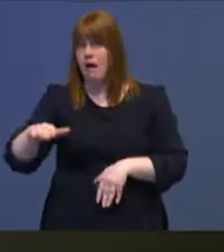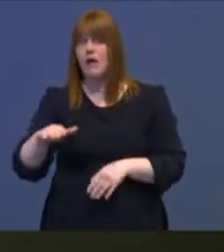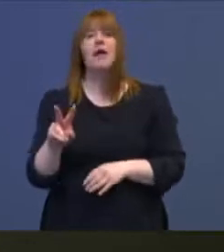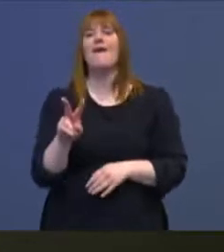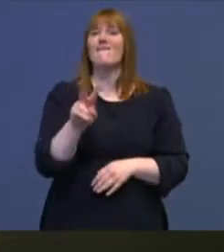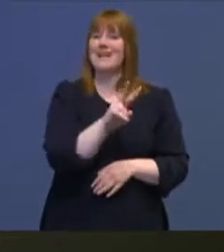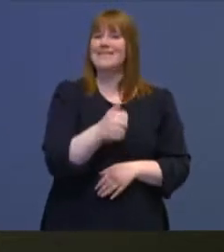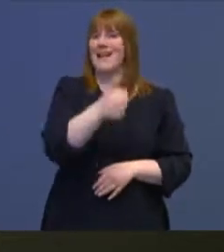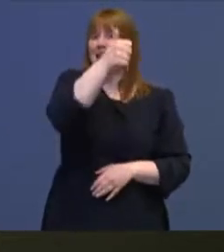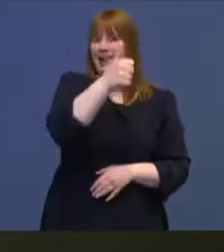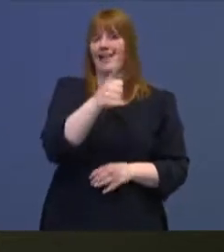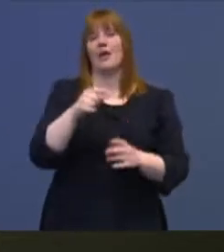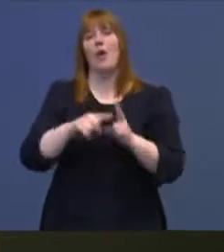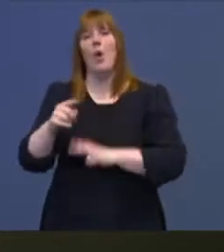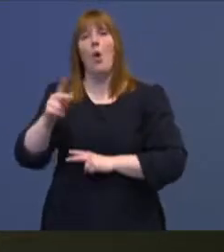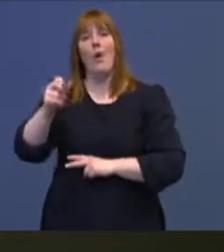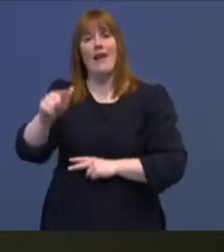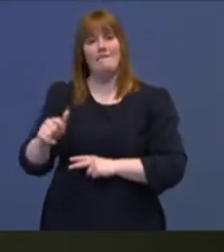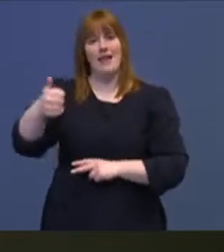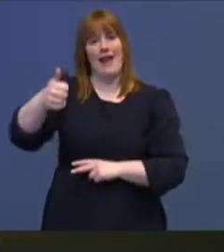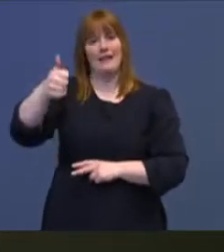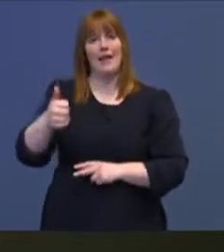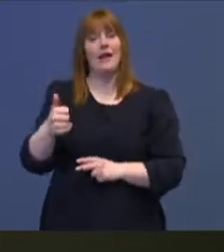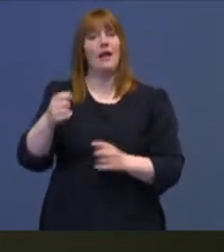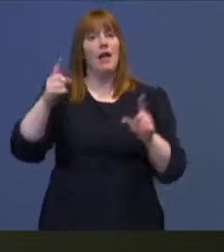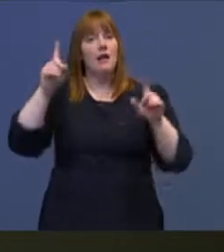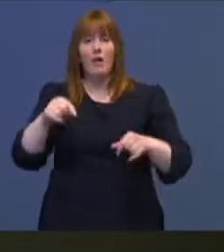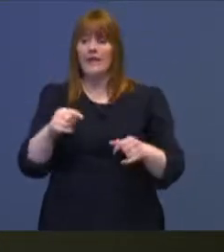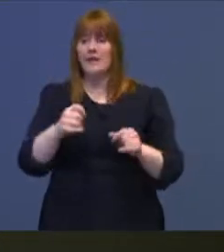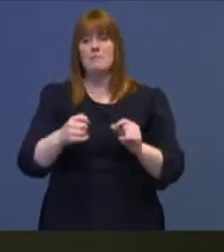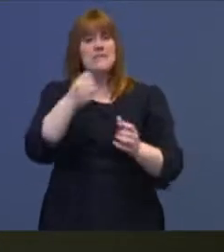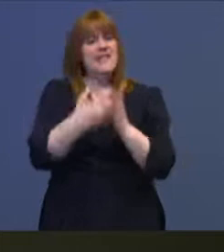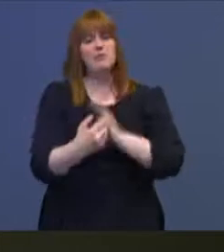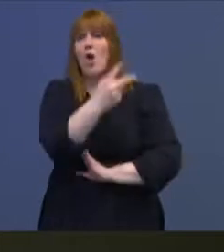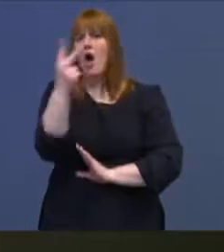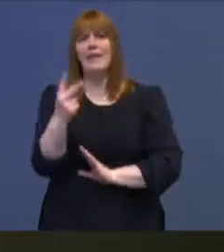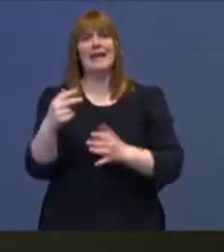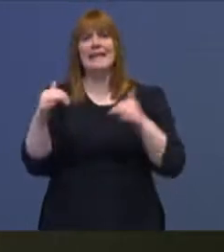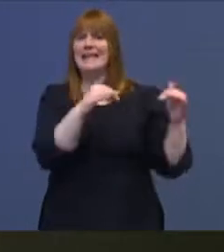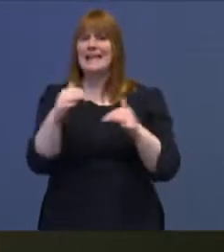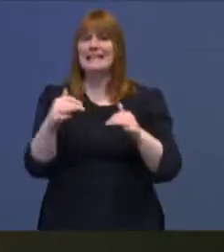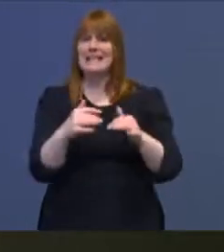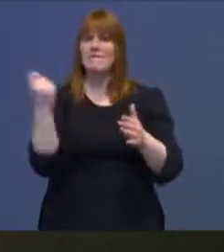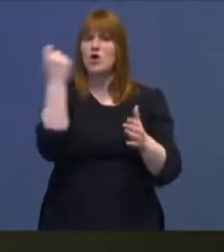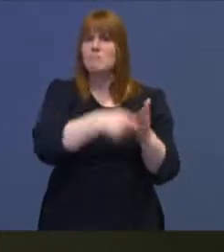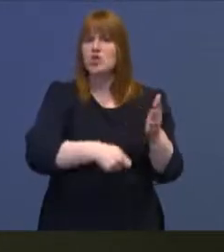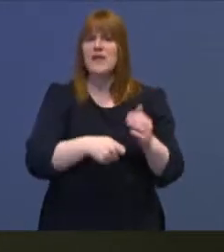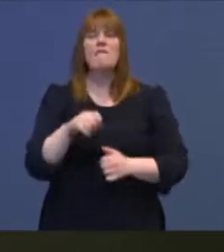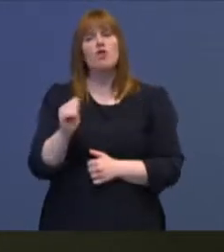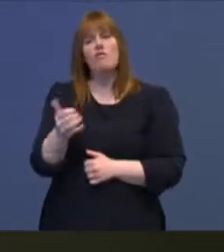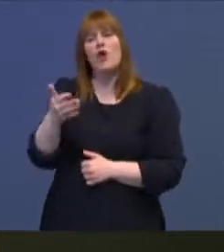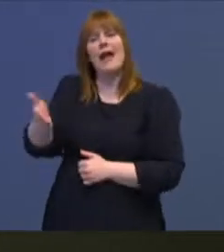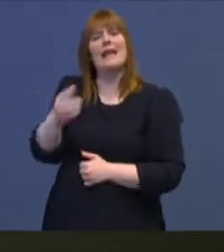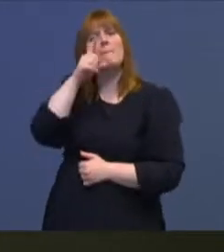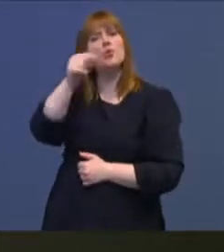Guri Melby og KrF-leder Ole Bollestad sier at dette kan ikke beskrives som annet enn krigsforbrytelser. Hvorfor ikke Putin en krigsforbryter,